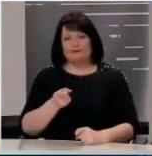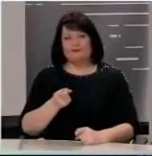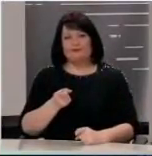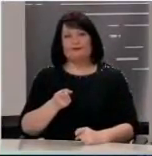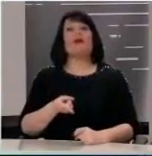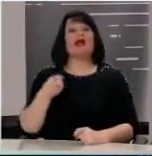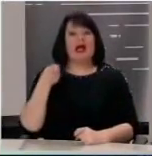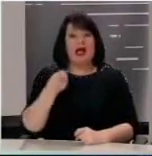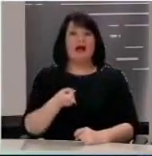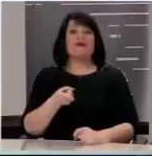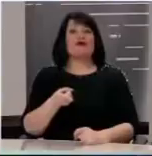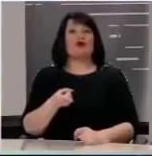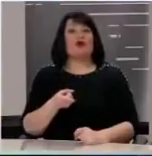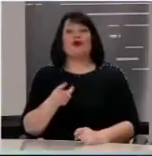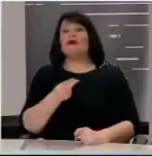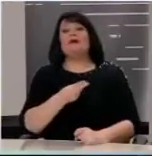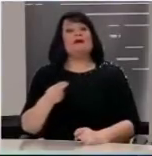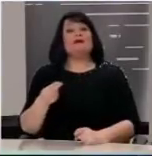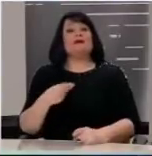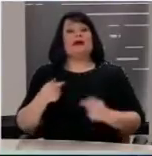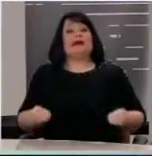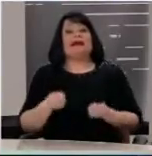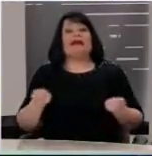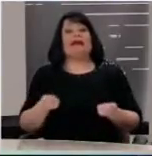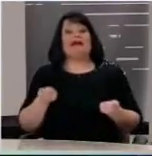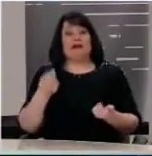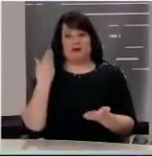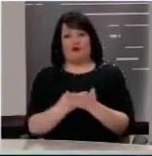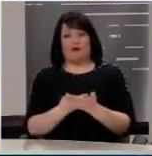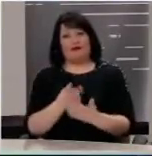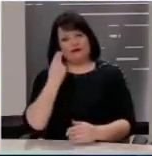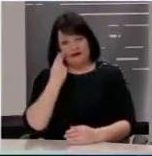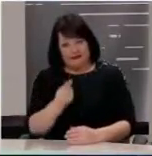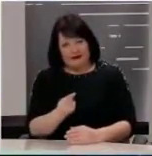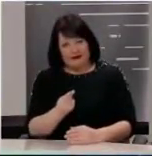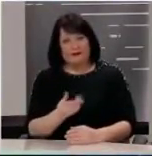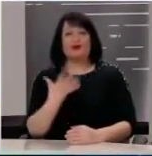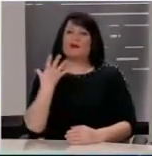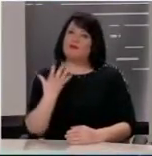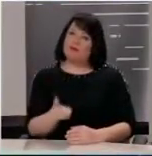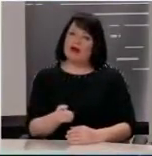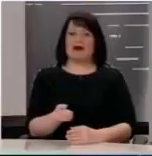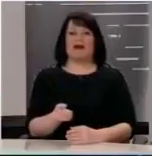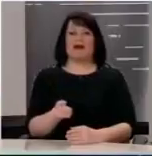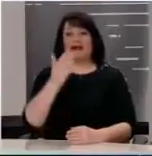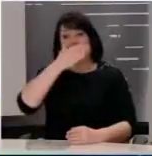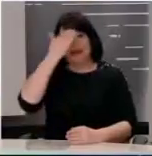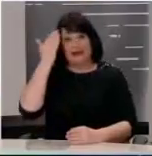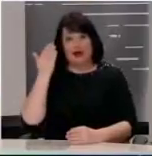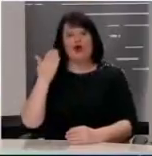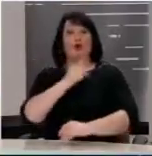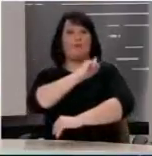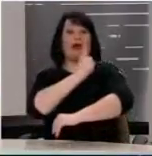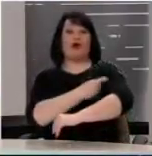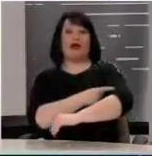Αυτό είναι και το γεγονός που επιβεβαιώνει την ύπαρξη του ηθικού πλεονεκτήματος της αριστεράς.